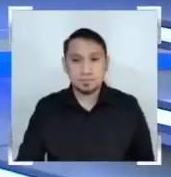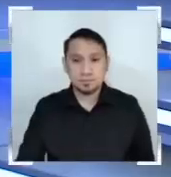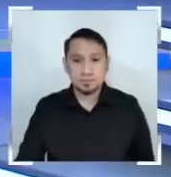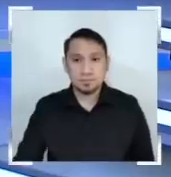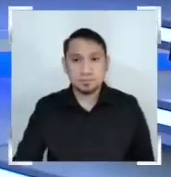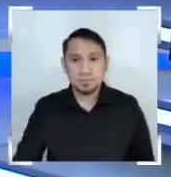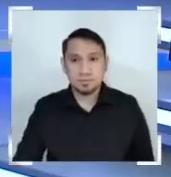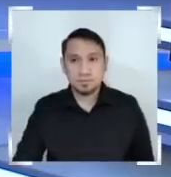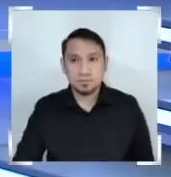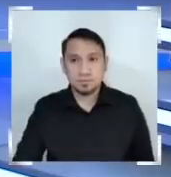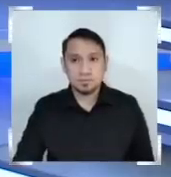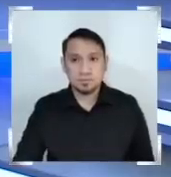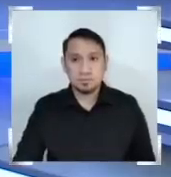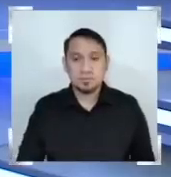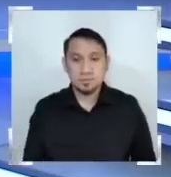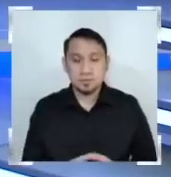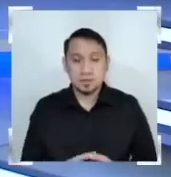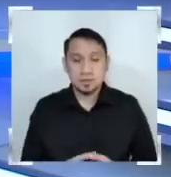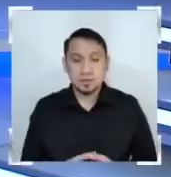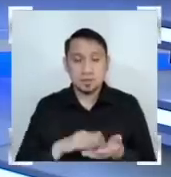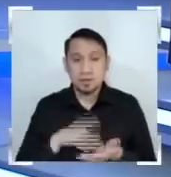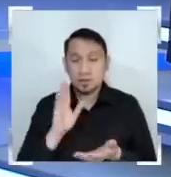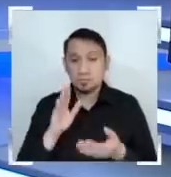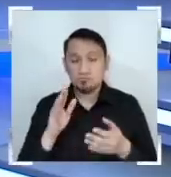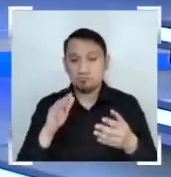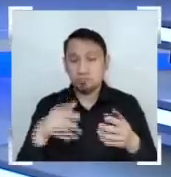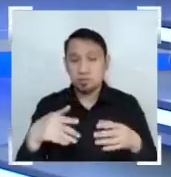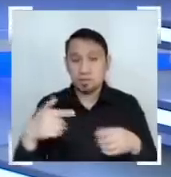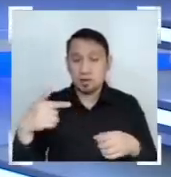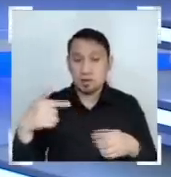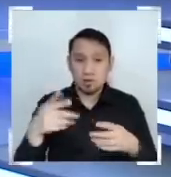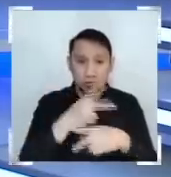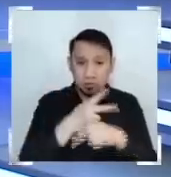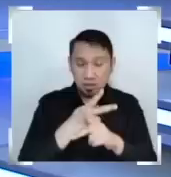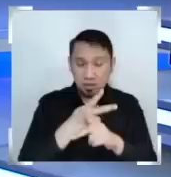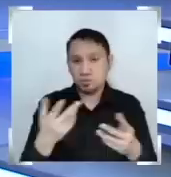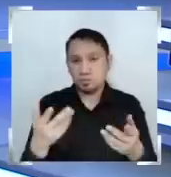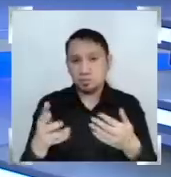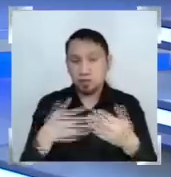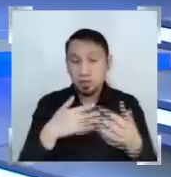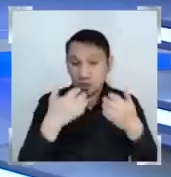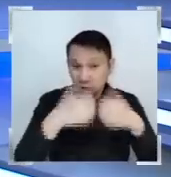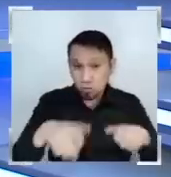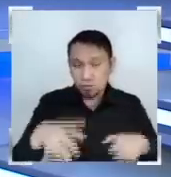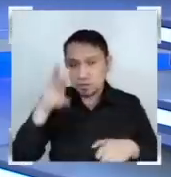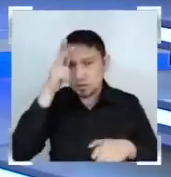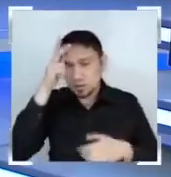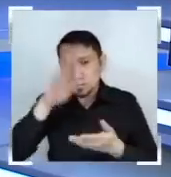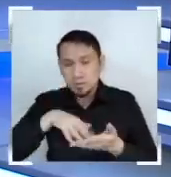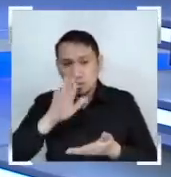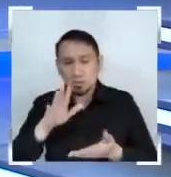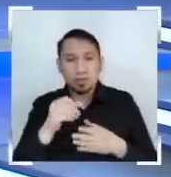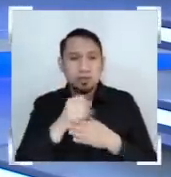production cost, kaya pati itlog at karne ng manok, nagmahal na rin. Sabi pa ng Department of Agriculture, may ilang magugulay na rin ang